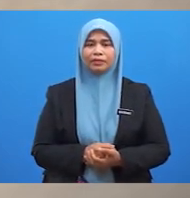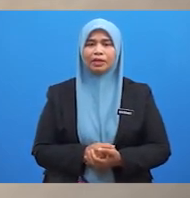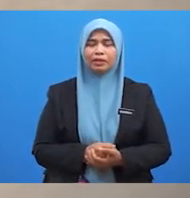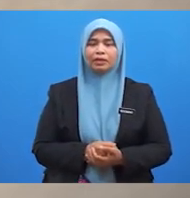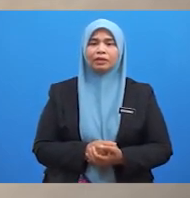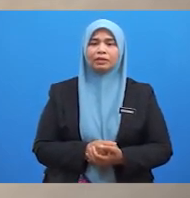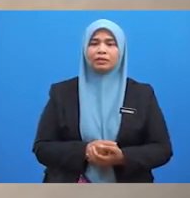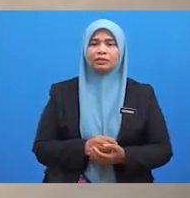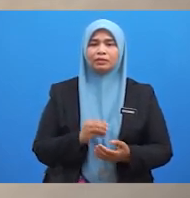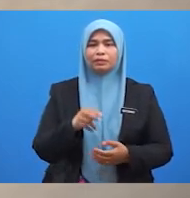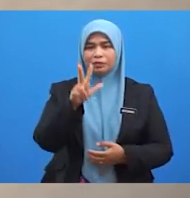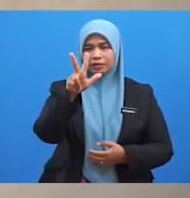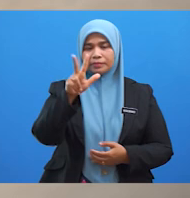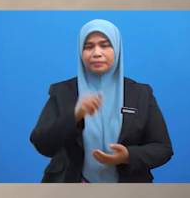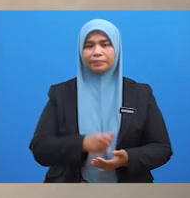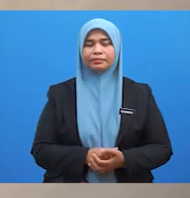Langkah ketiga.